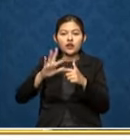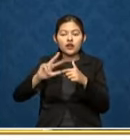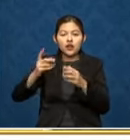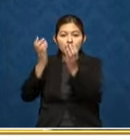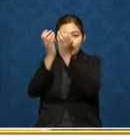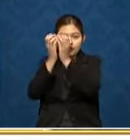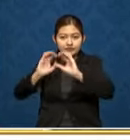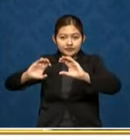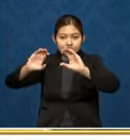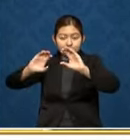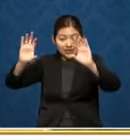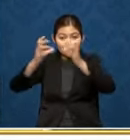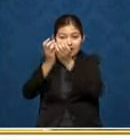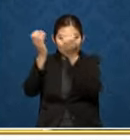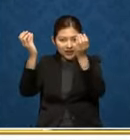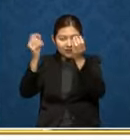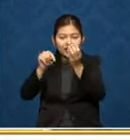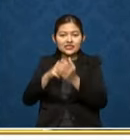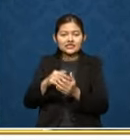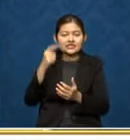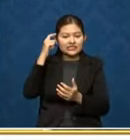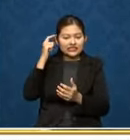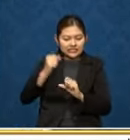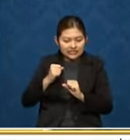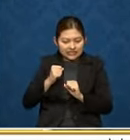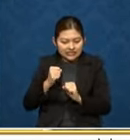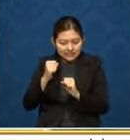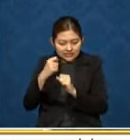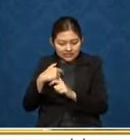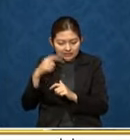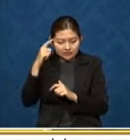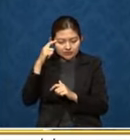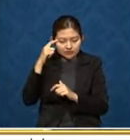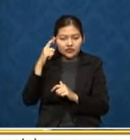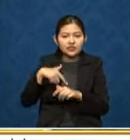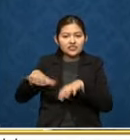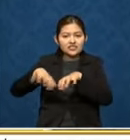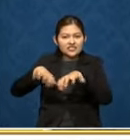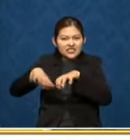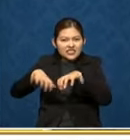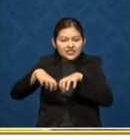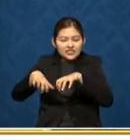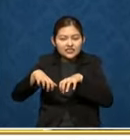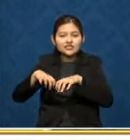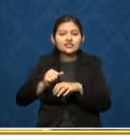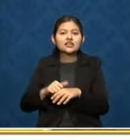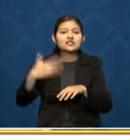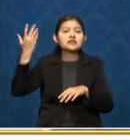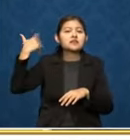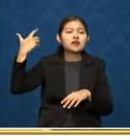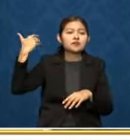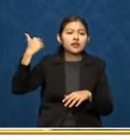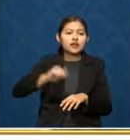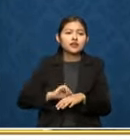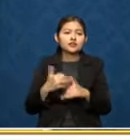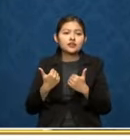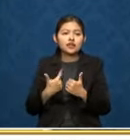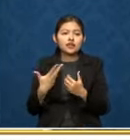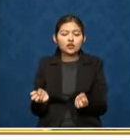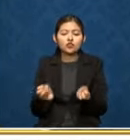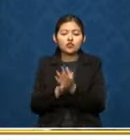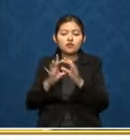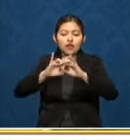ใหม่ที่จะเกิดขึ้นอาจนำมาซึ่งความพยายามครอบงำของชนชั้นนำยิ่งกว่าที่ผ่านมาจนอาจจะเกิด